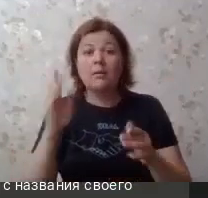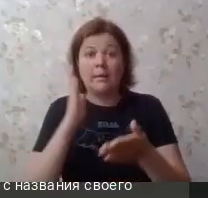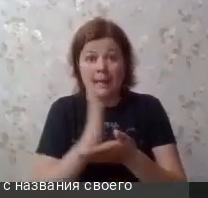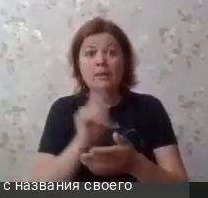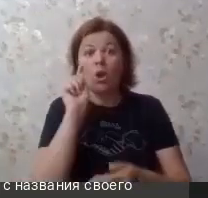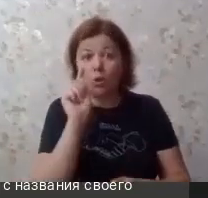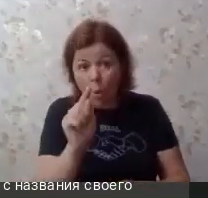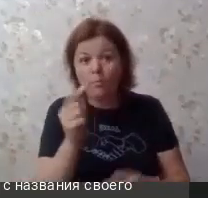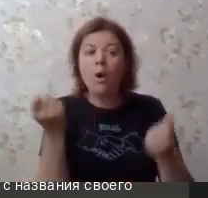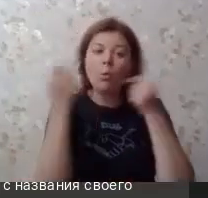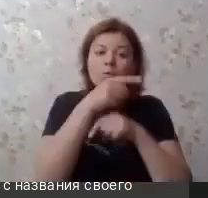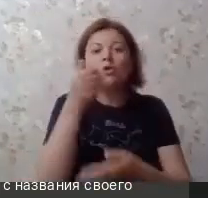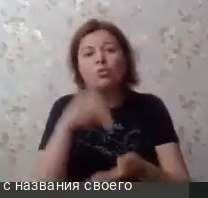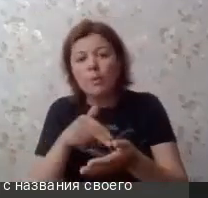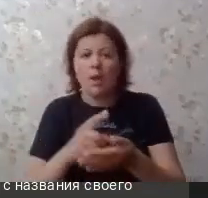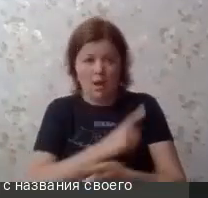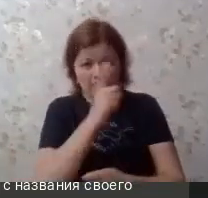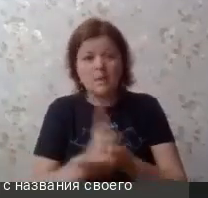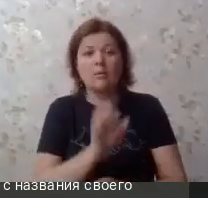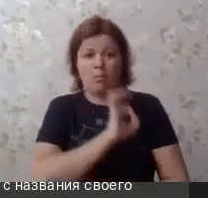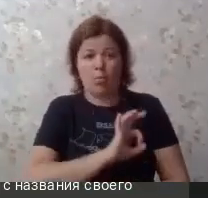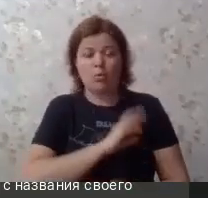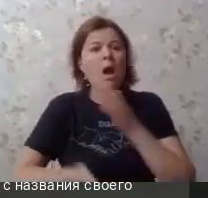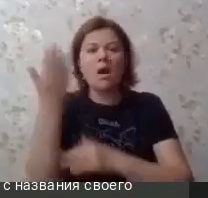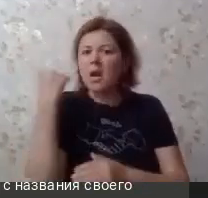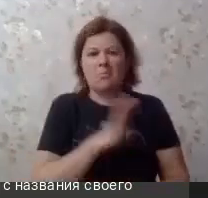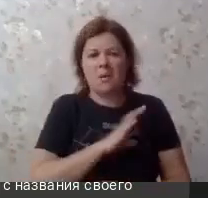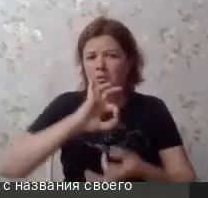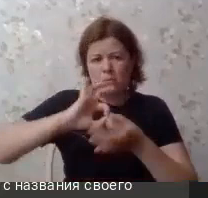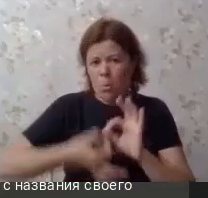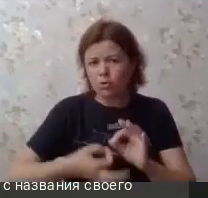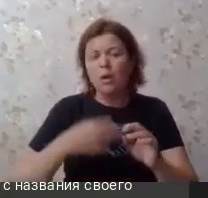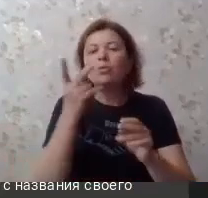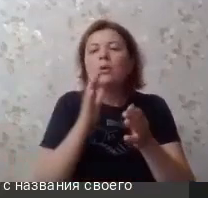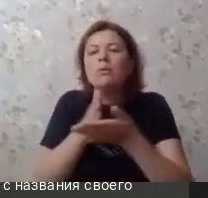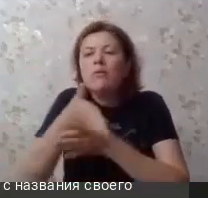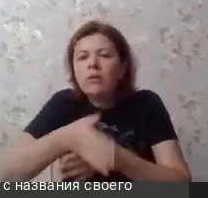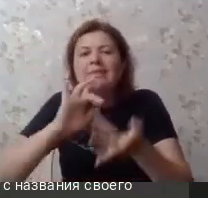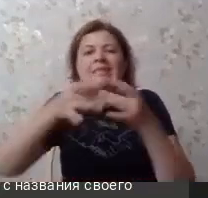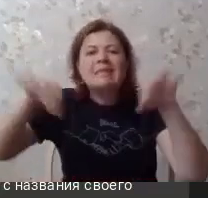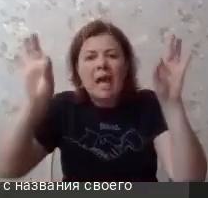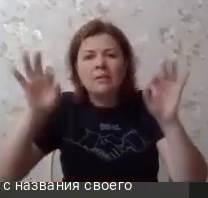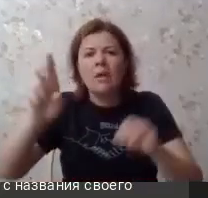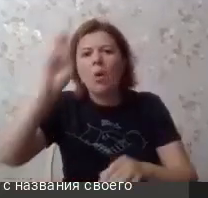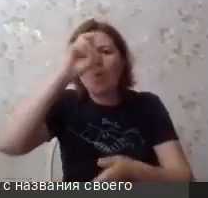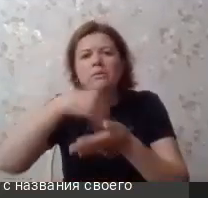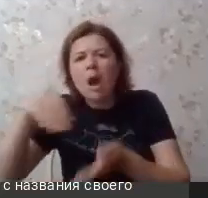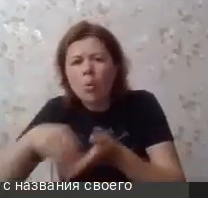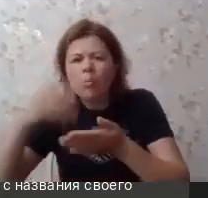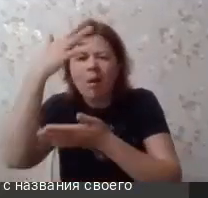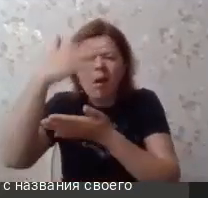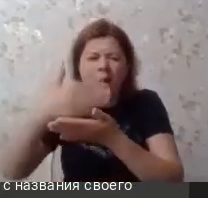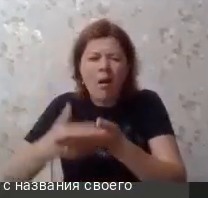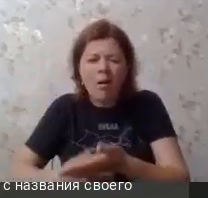ею пользуйтесь. Раньше надо было специально заходить на сайт госзакупок и там искать. Ну, это, в принципе,